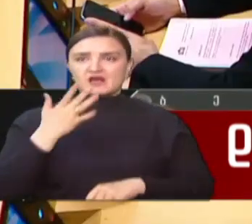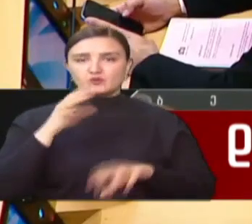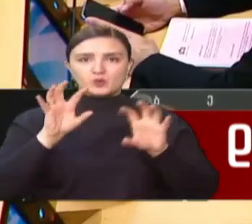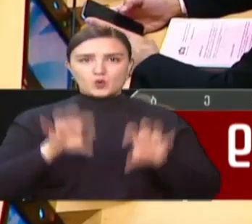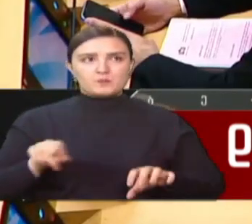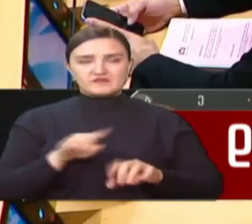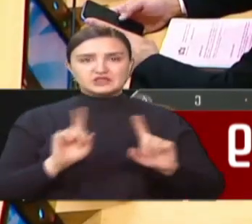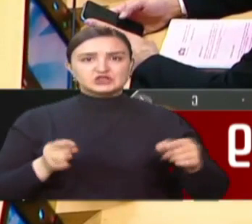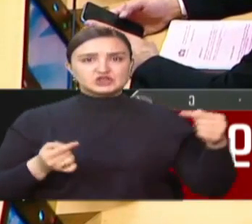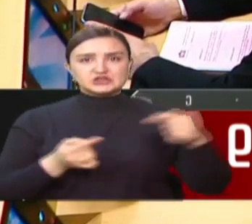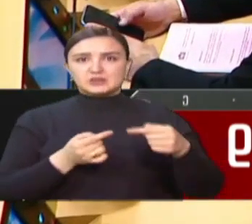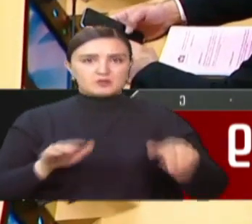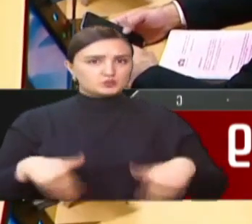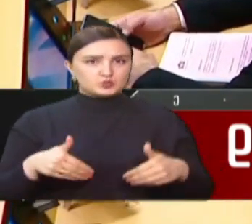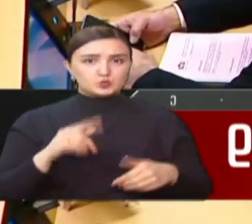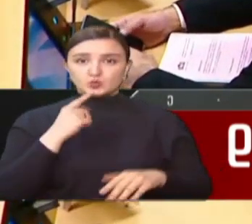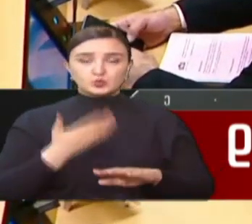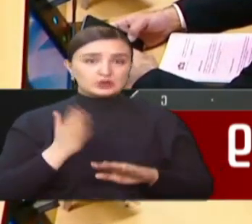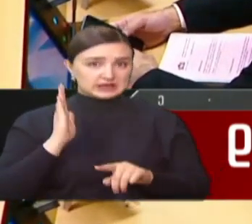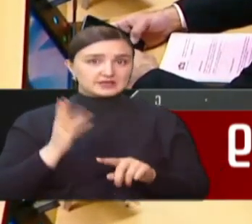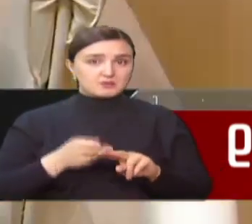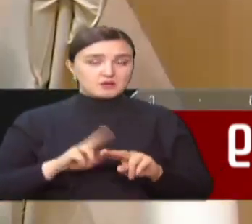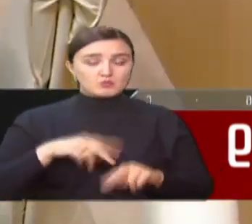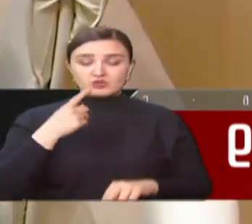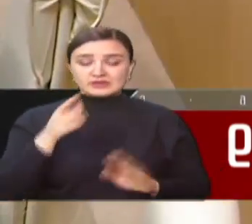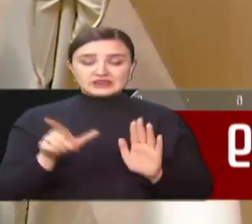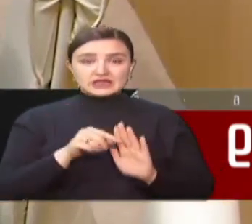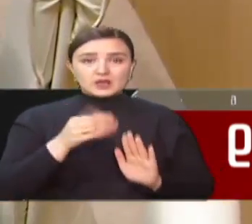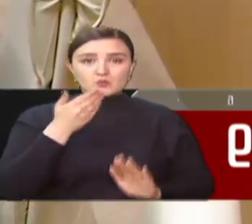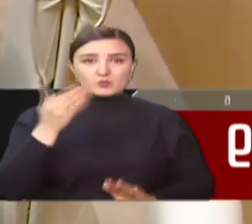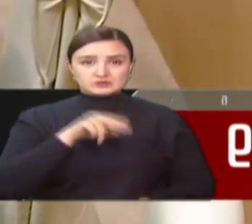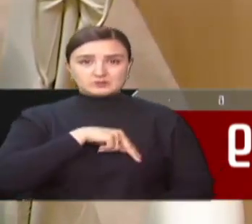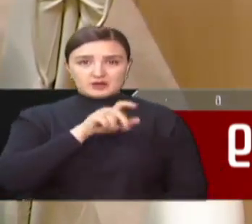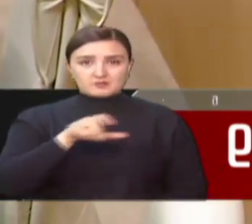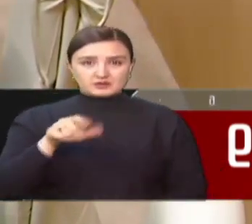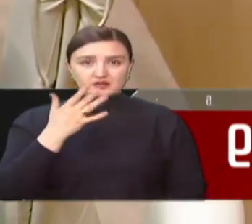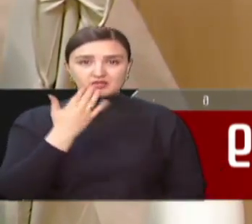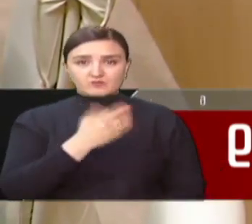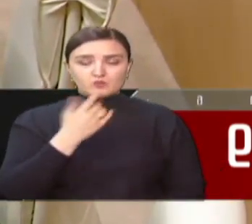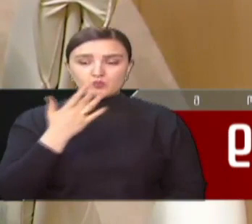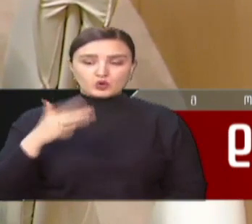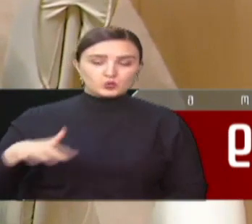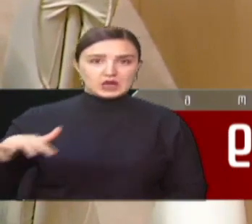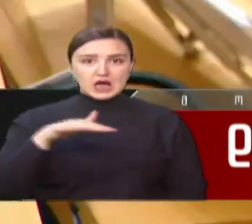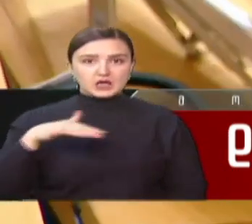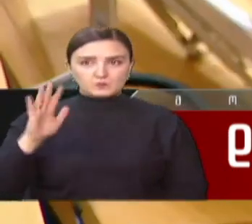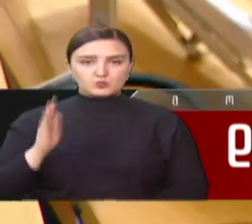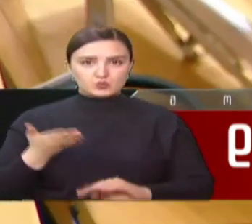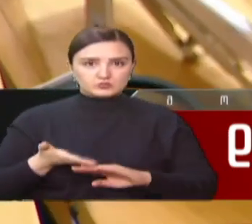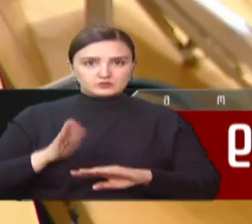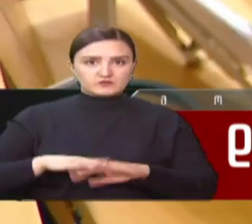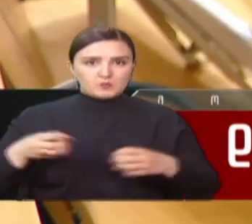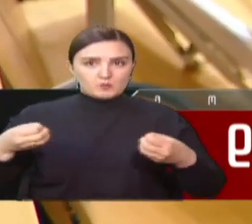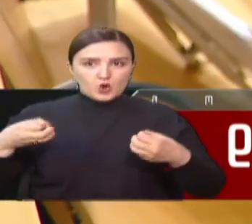konventsiastan shesabamisobashi moqvana rtuli ikneba mativi shephasebit tanamoksanoblebis shekhedulebit politikuri gare უკიდურესი პოლარიზაციის პირობებში და